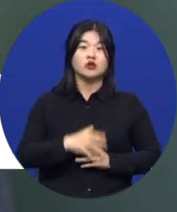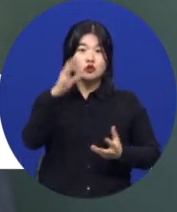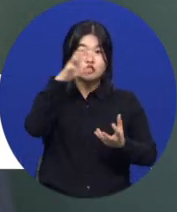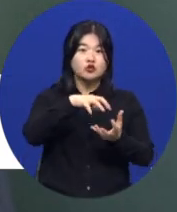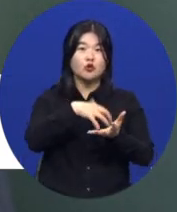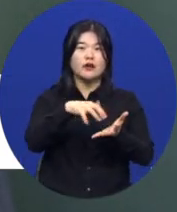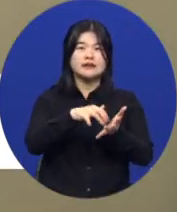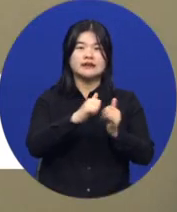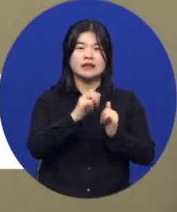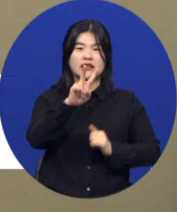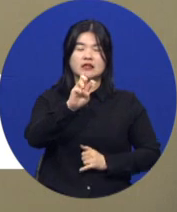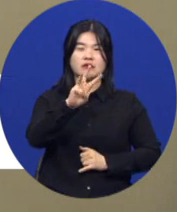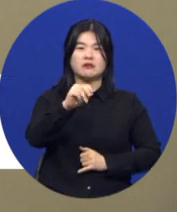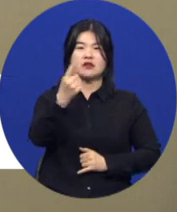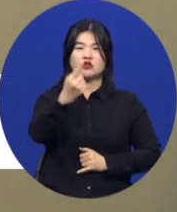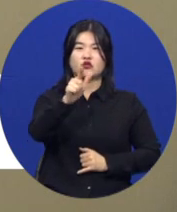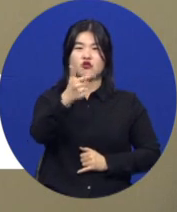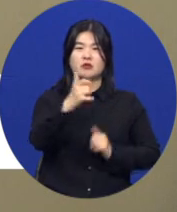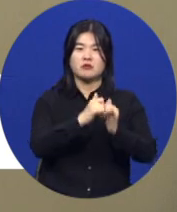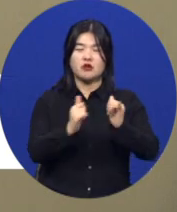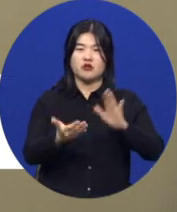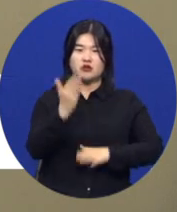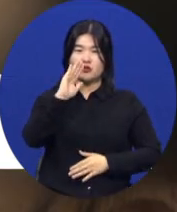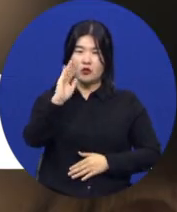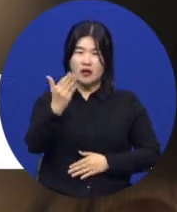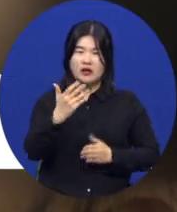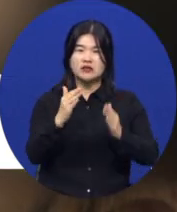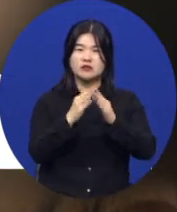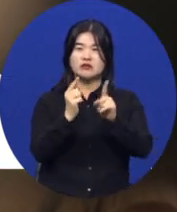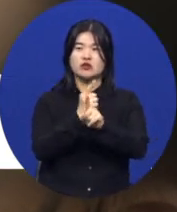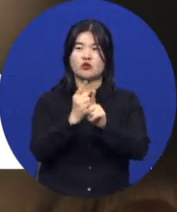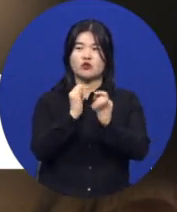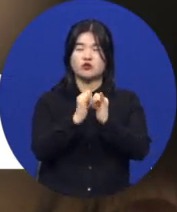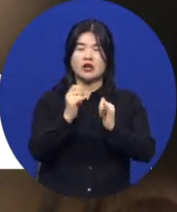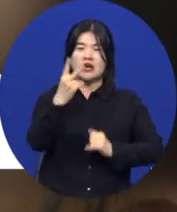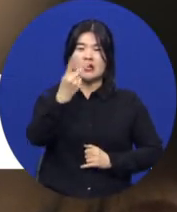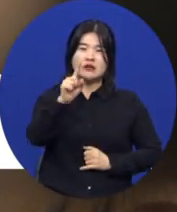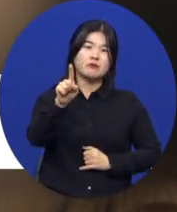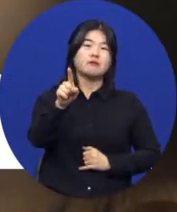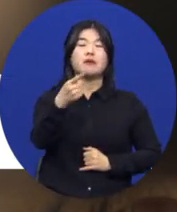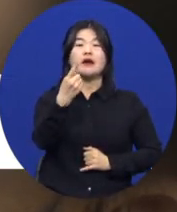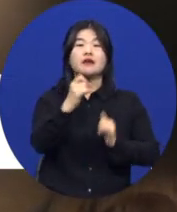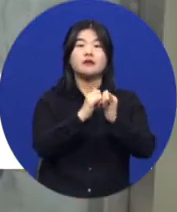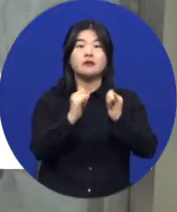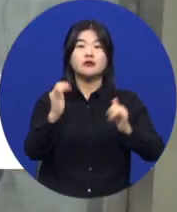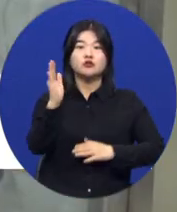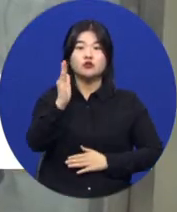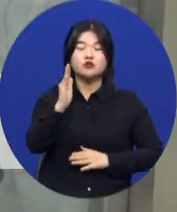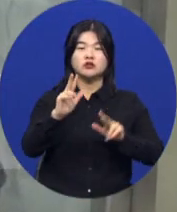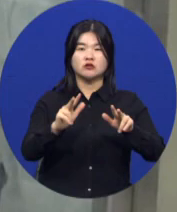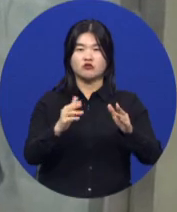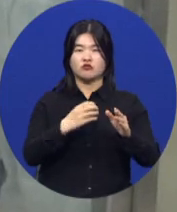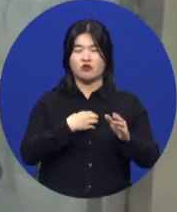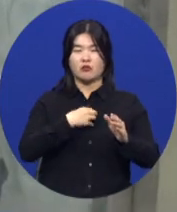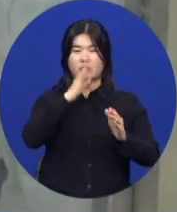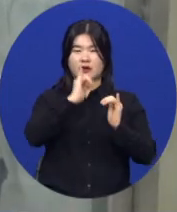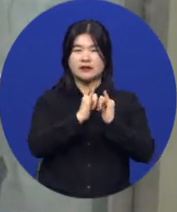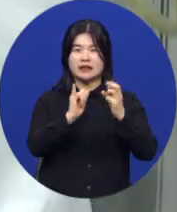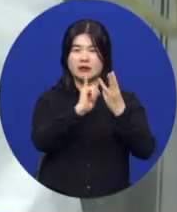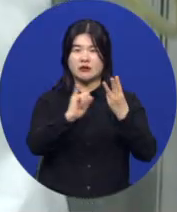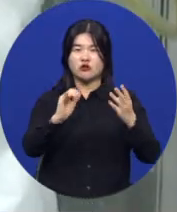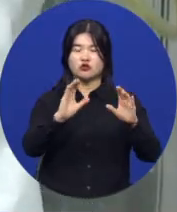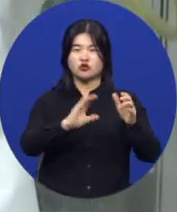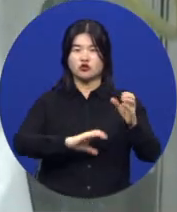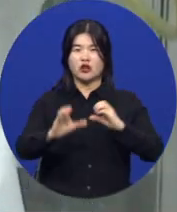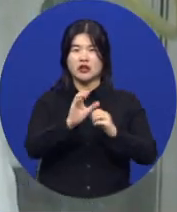누적 확진 자는 23만 1600여 명이 며 재택 치료자는 2천 100여 명 입니다 현재 위중한 자는 3명이 며